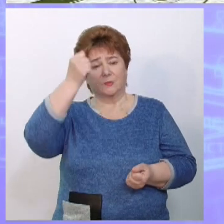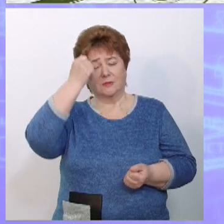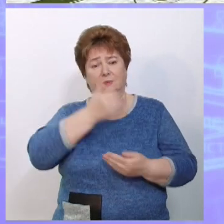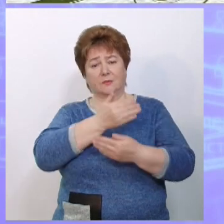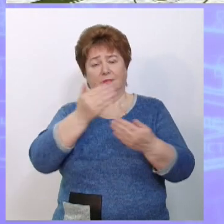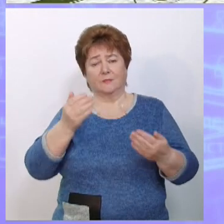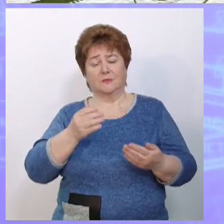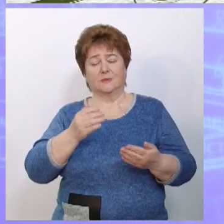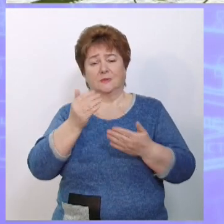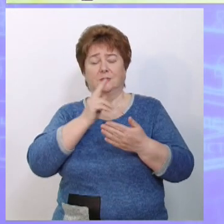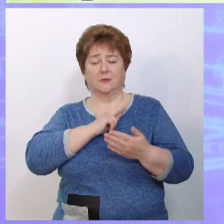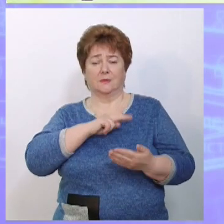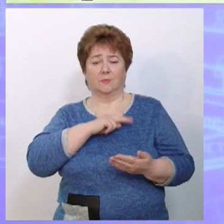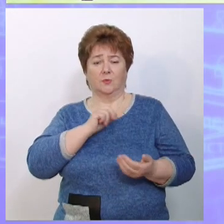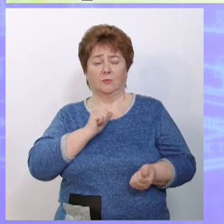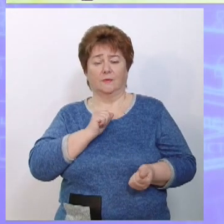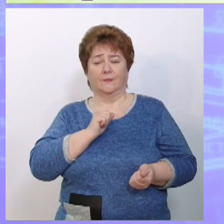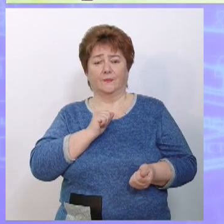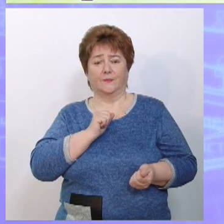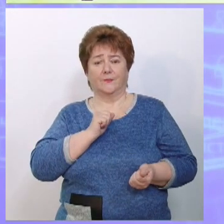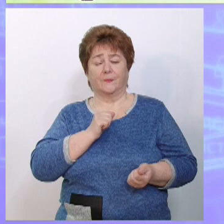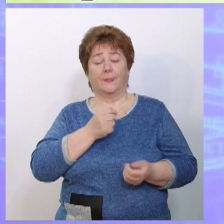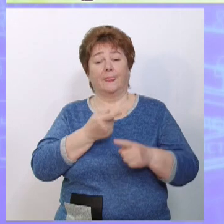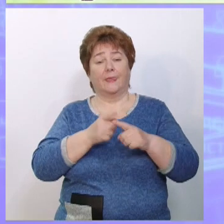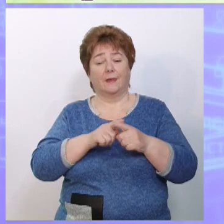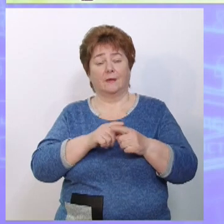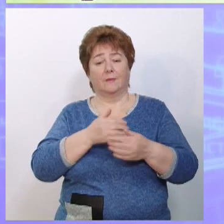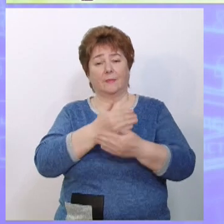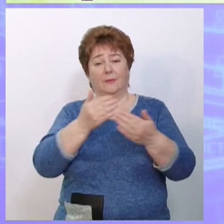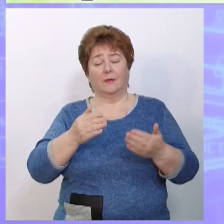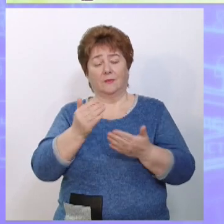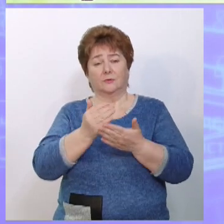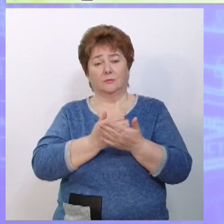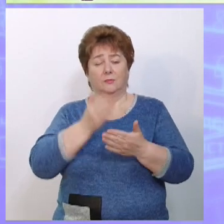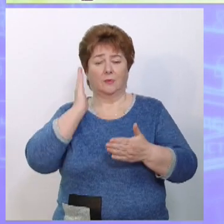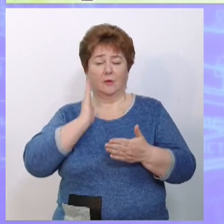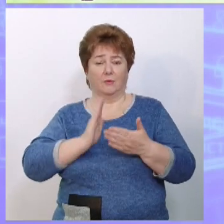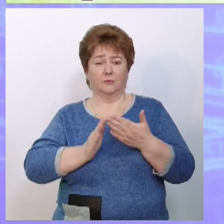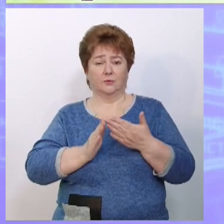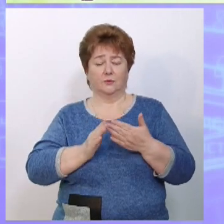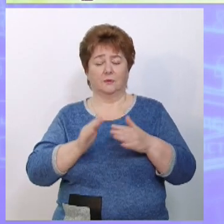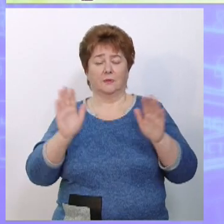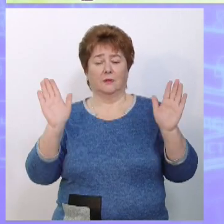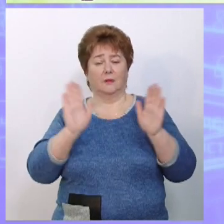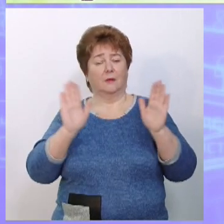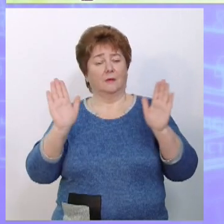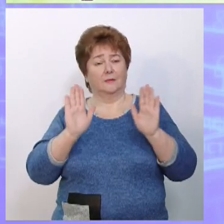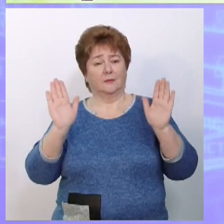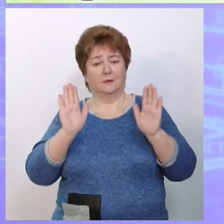Спасибо вам за работу. На этом наш урок окончен. До